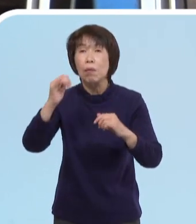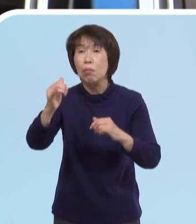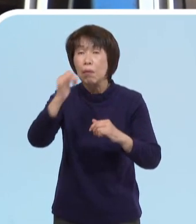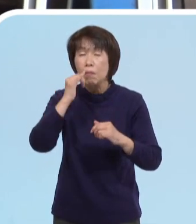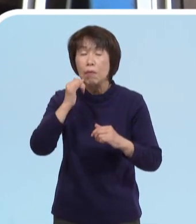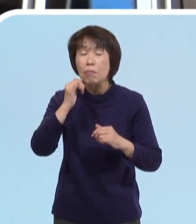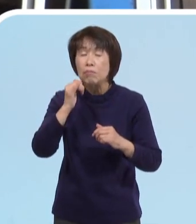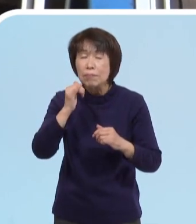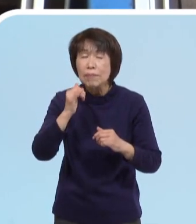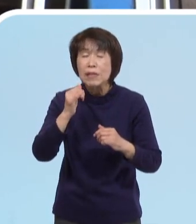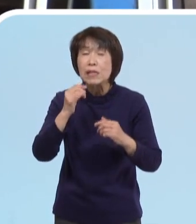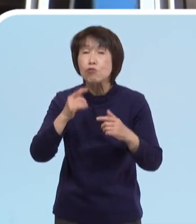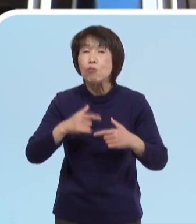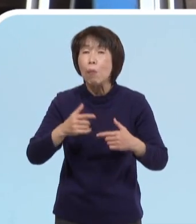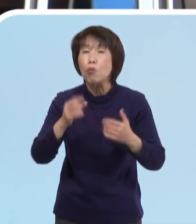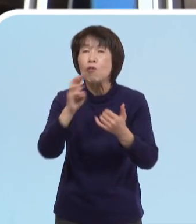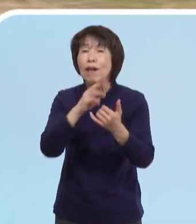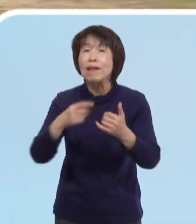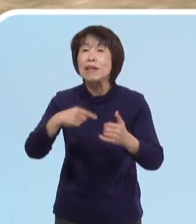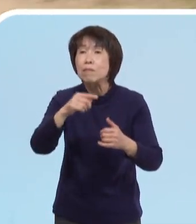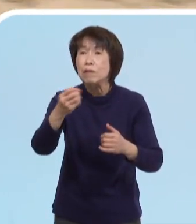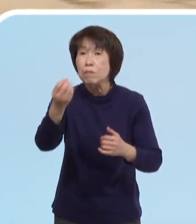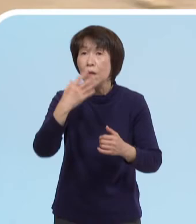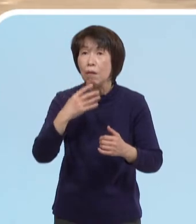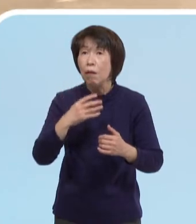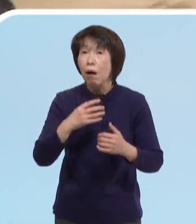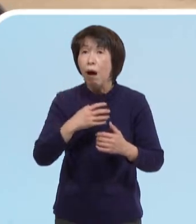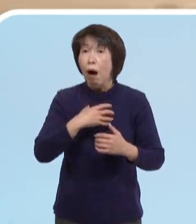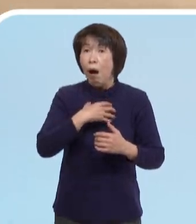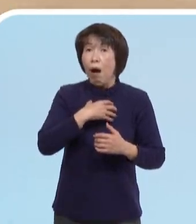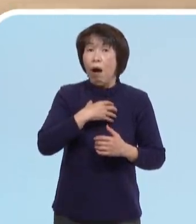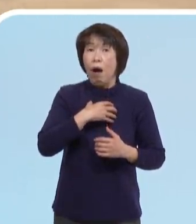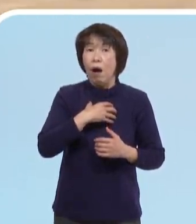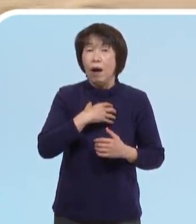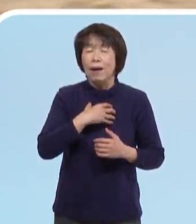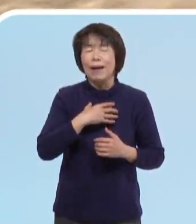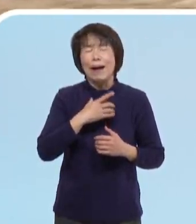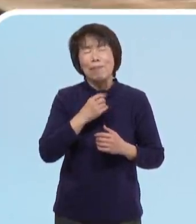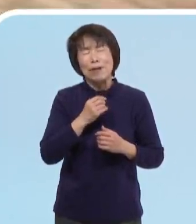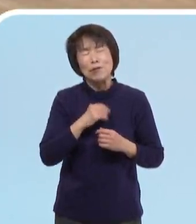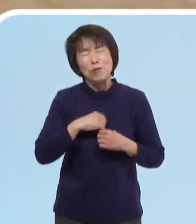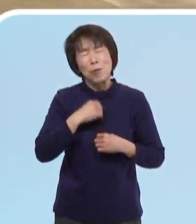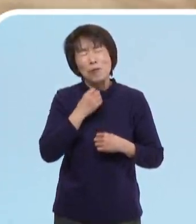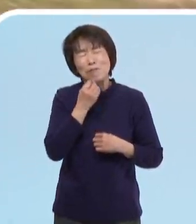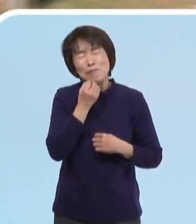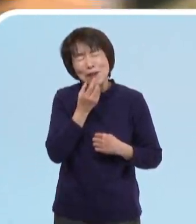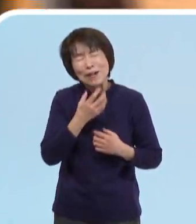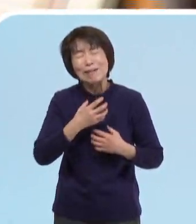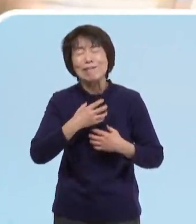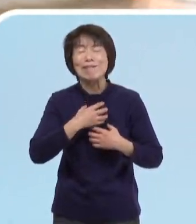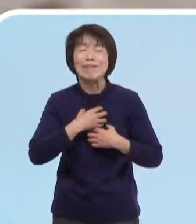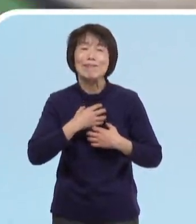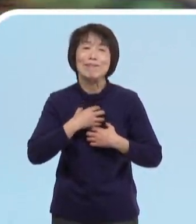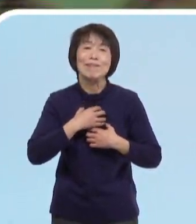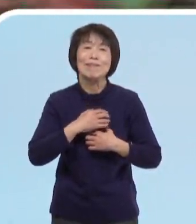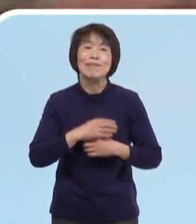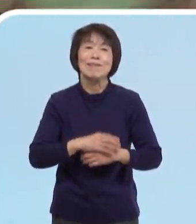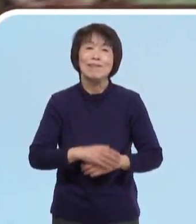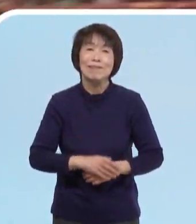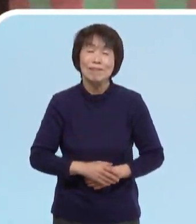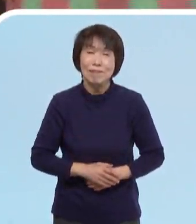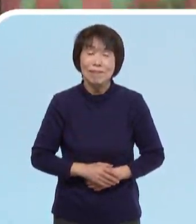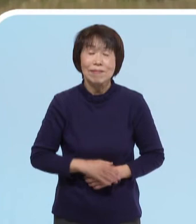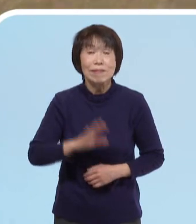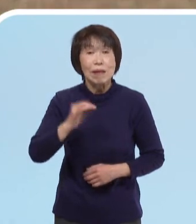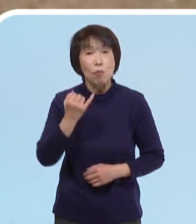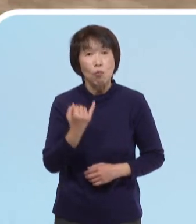本行ってくる、はって、心配じゃないって言ったら嘘になりますけど、あの